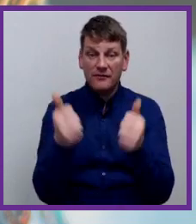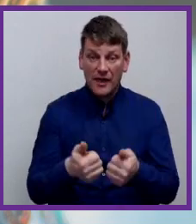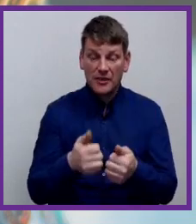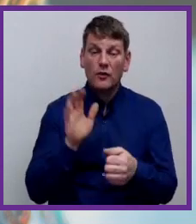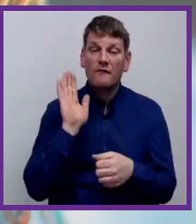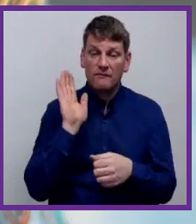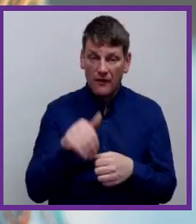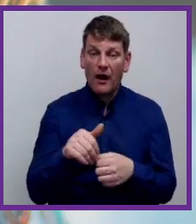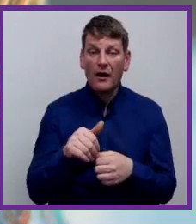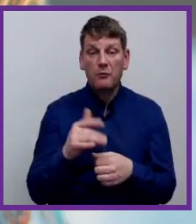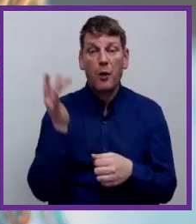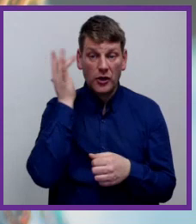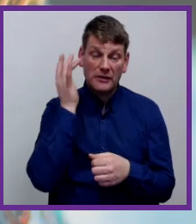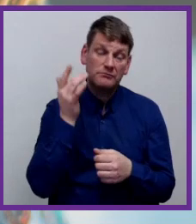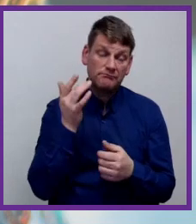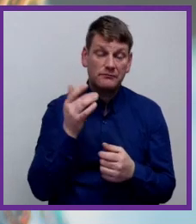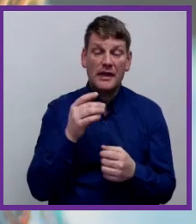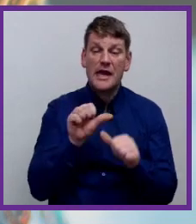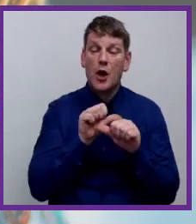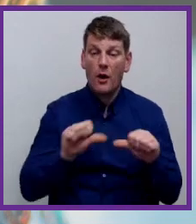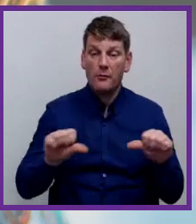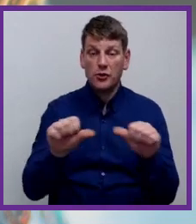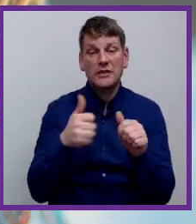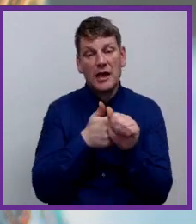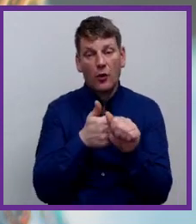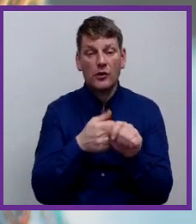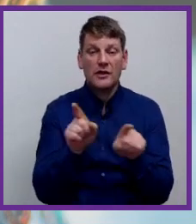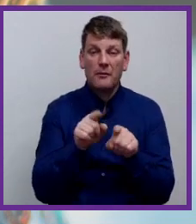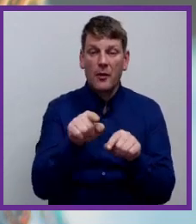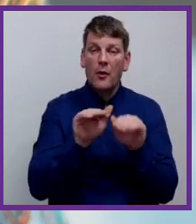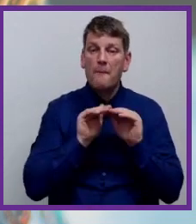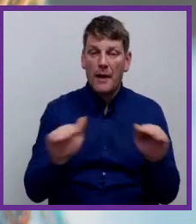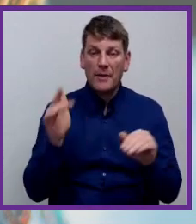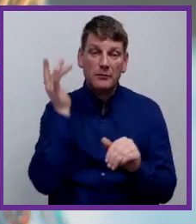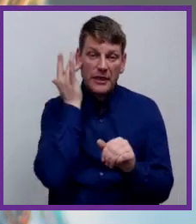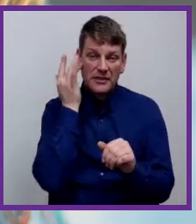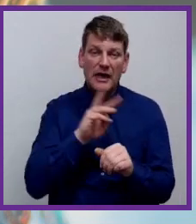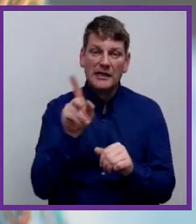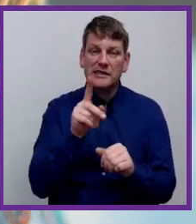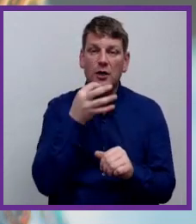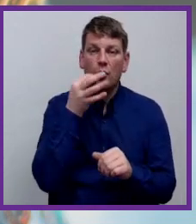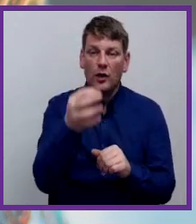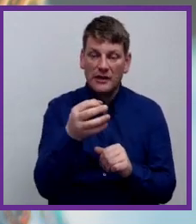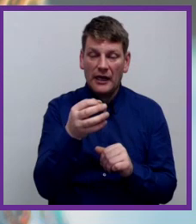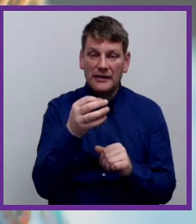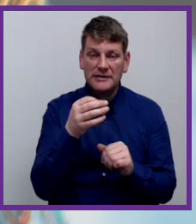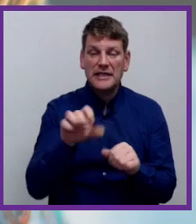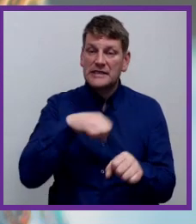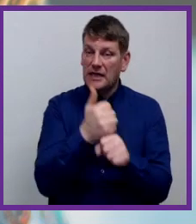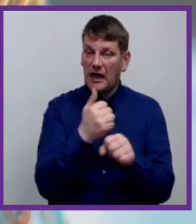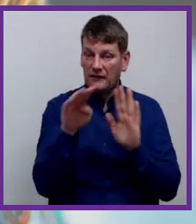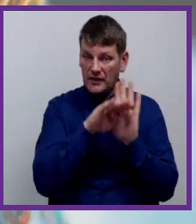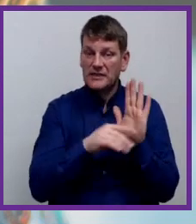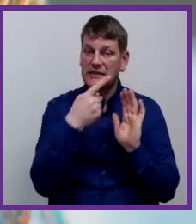var potenciāli arī ierobežot, sekojot tiem pašiem pamatprincipiem, kas ir noteikti Satversmes